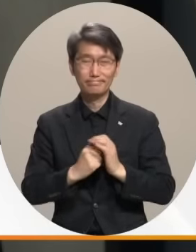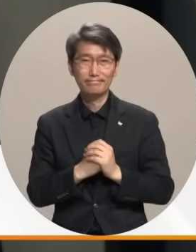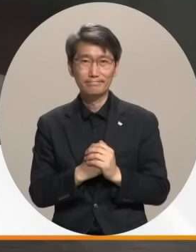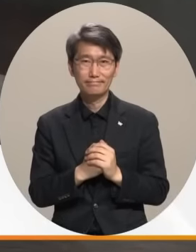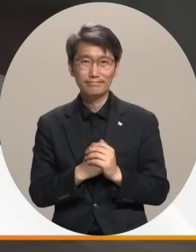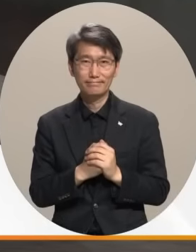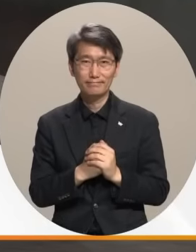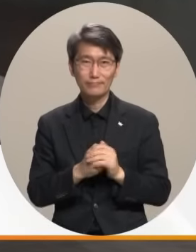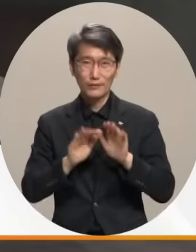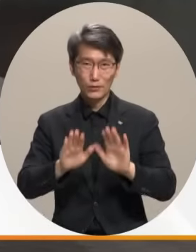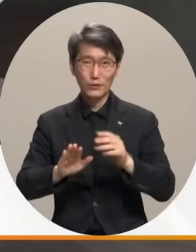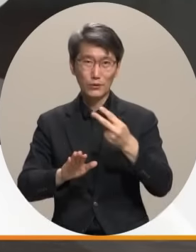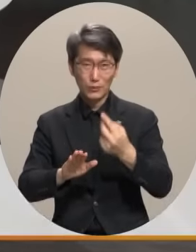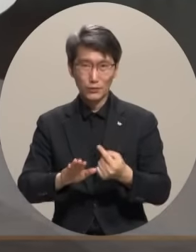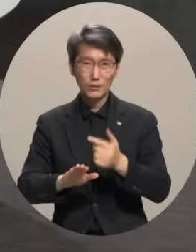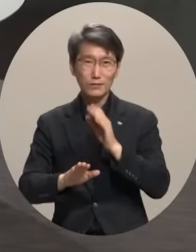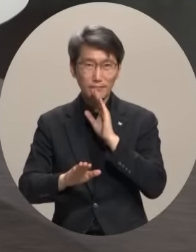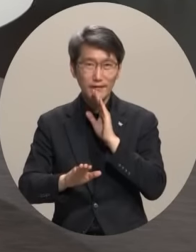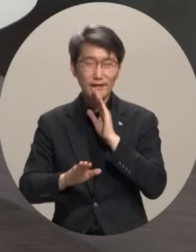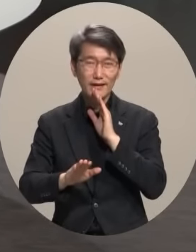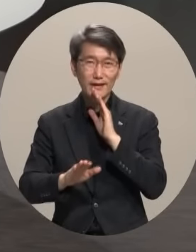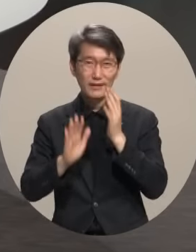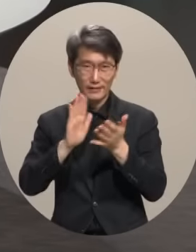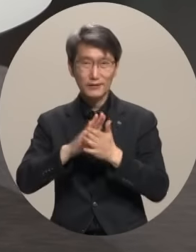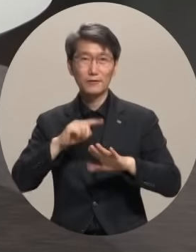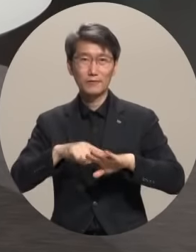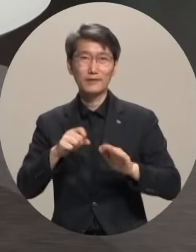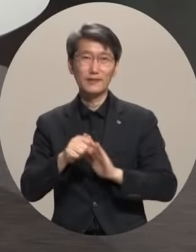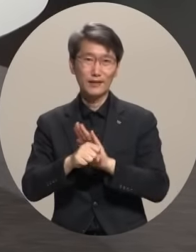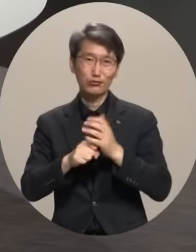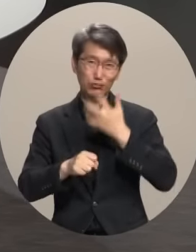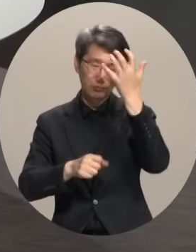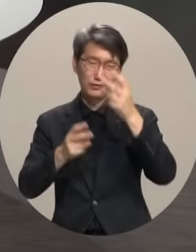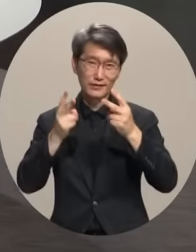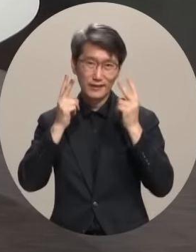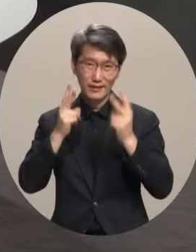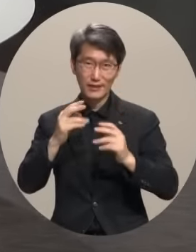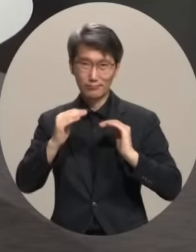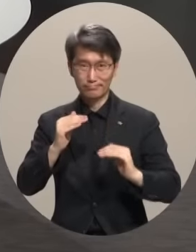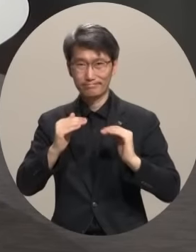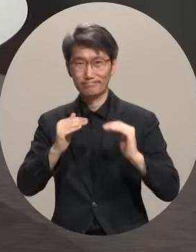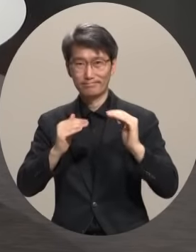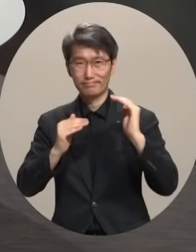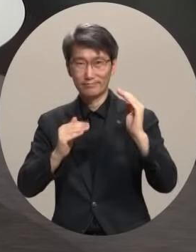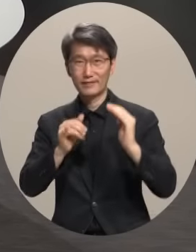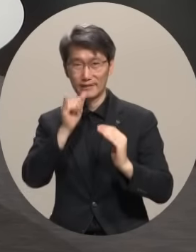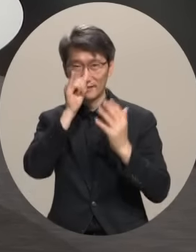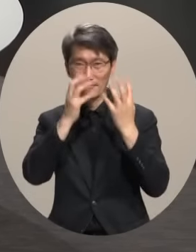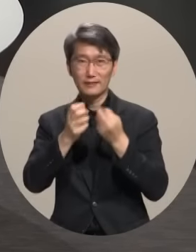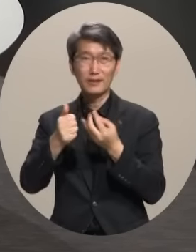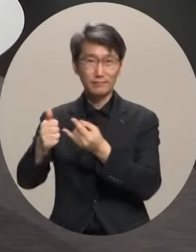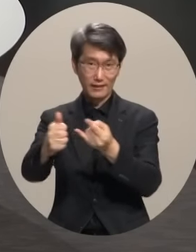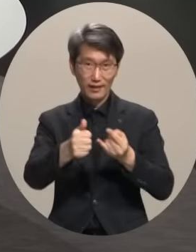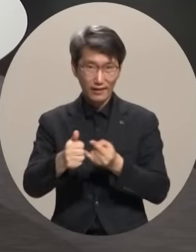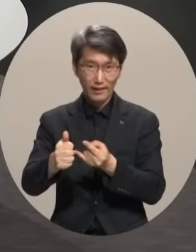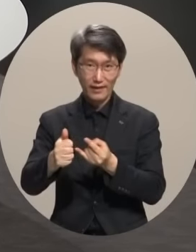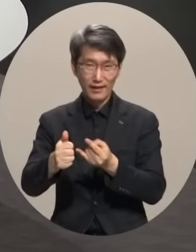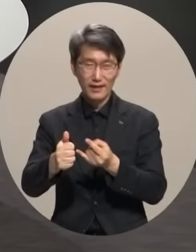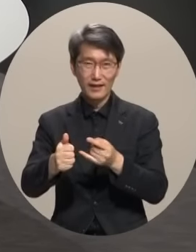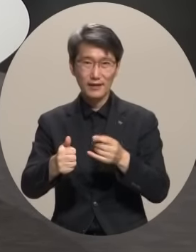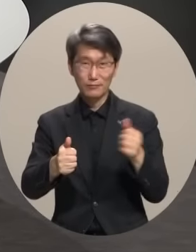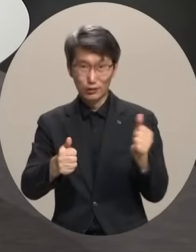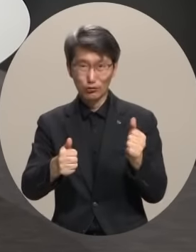있겠습니다네 오늘도 정말이 열정과 사랑으로 꿈을 향해서 한계단씩 오르고 있을 많은 사람들에게이